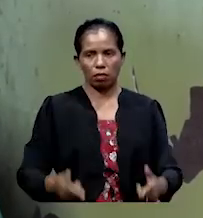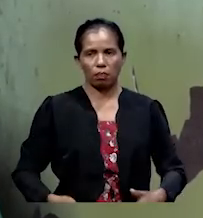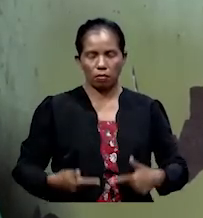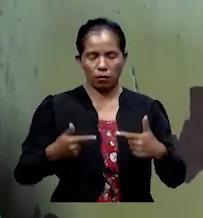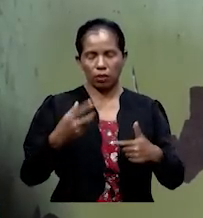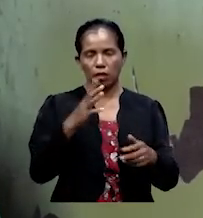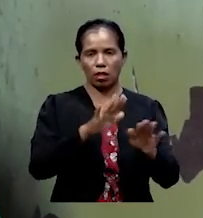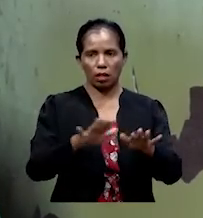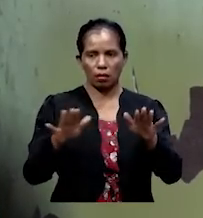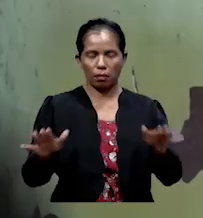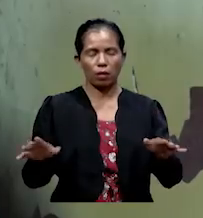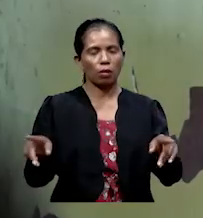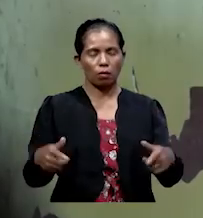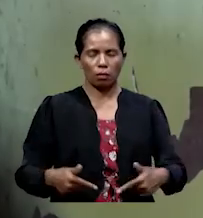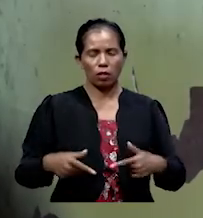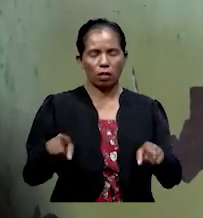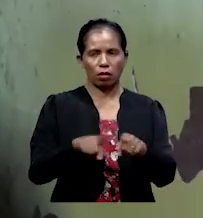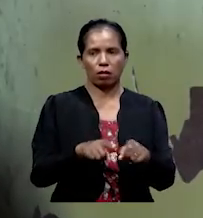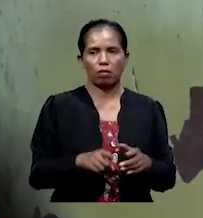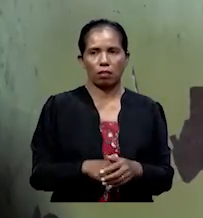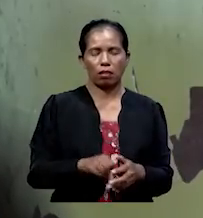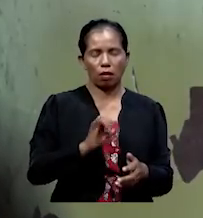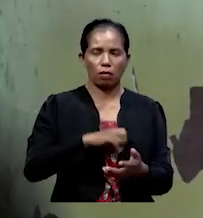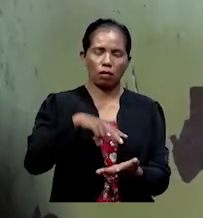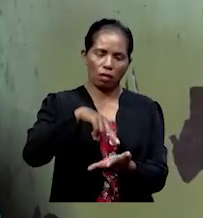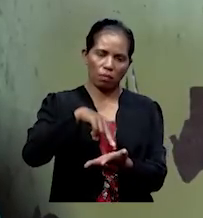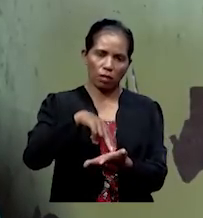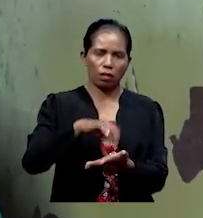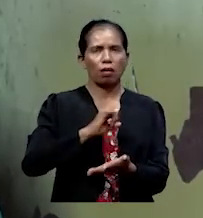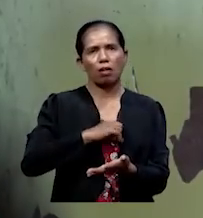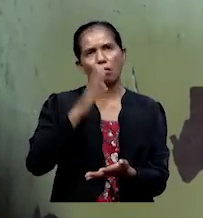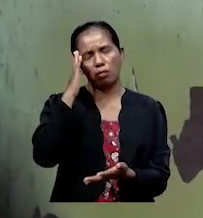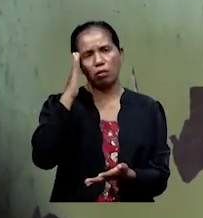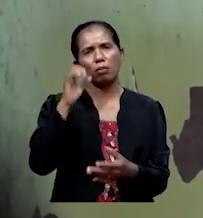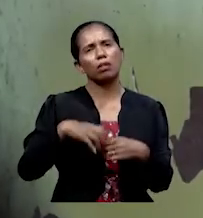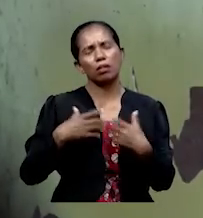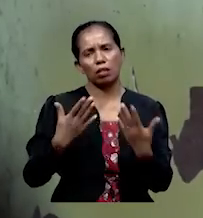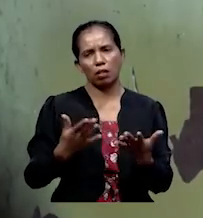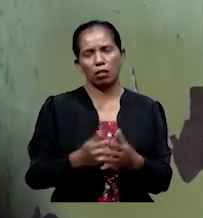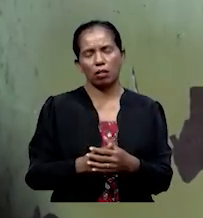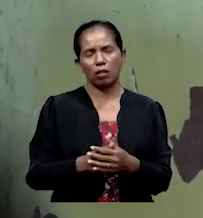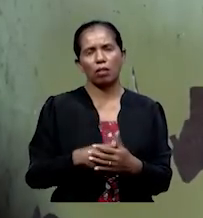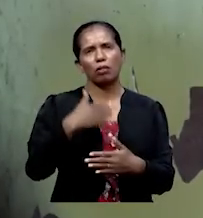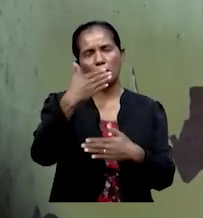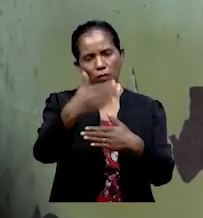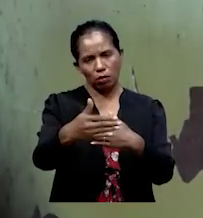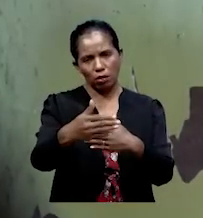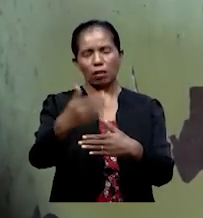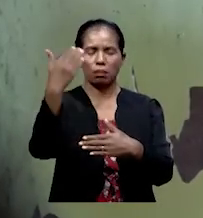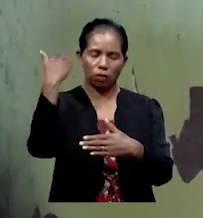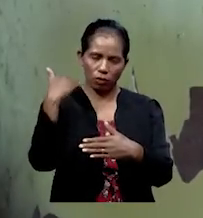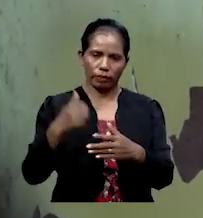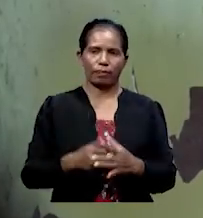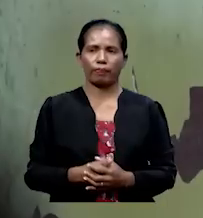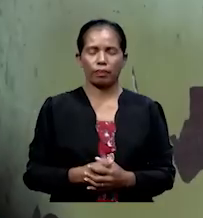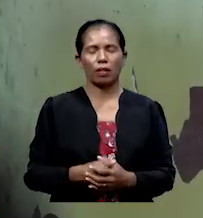hari labarik mur sa sene to. Tahu Amerika Amerika udah yang seni ini nusa hawatul hawatul akat bawa oinga akat bawa kuto kita udah